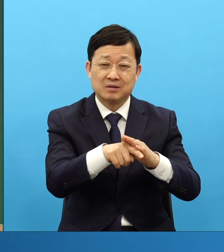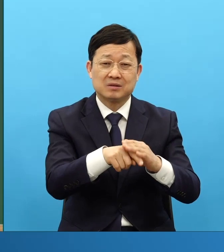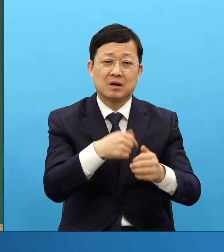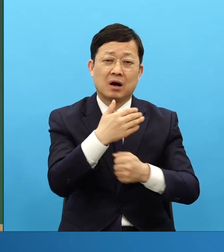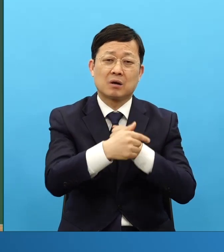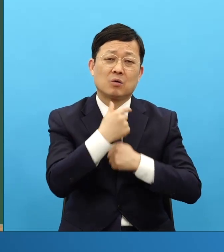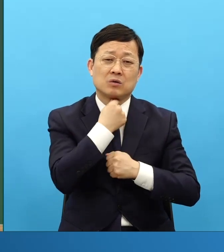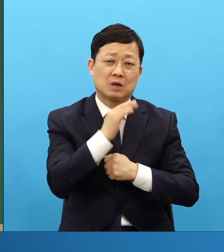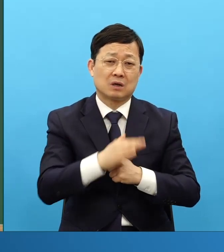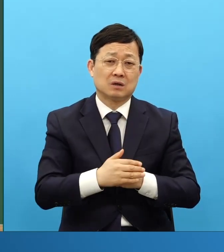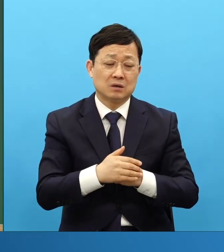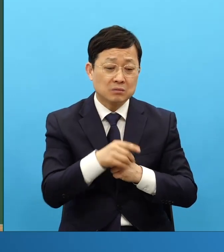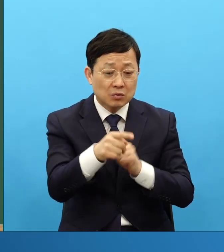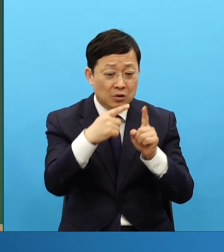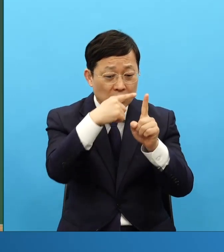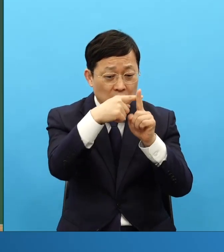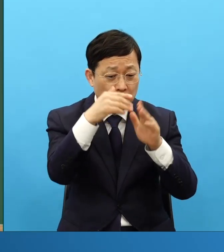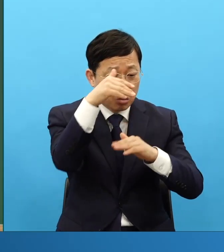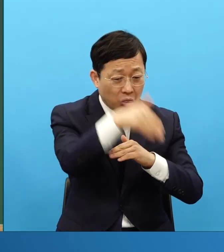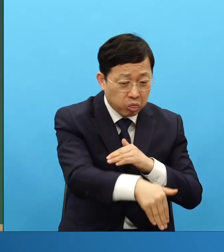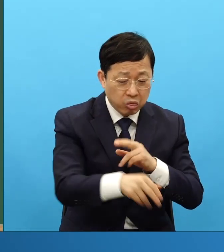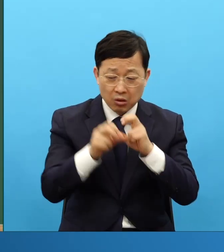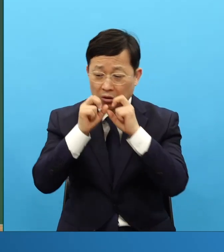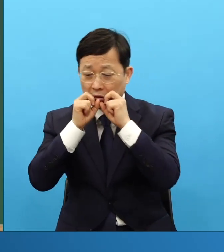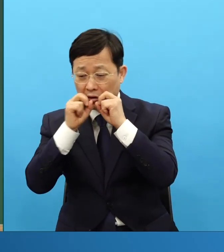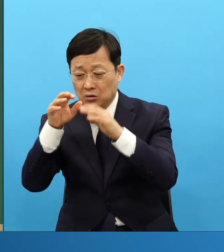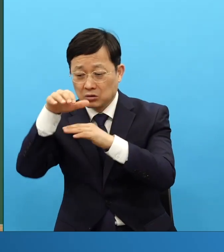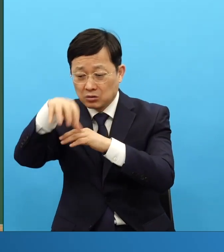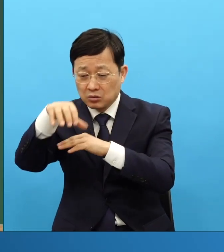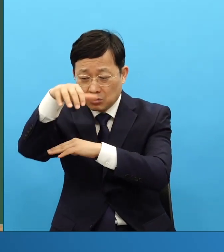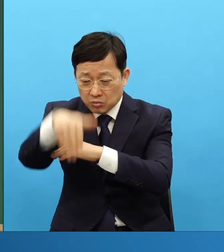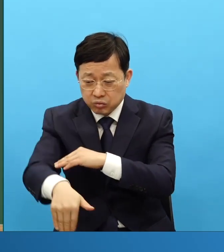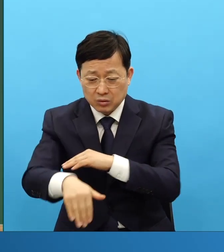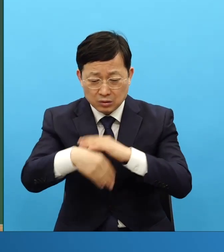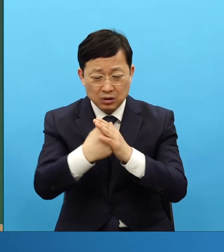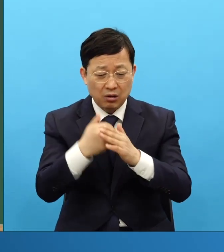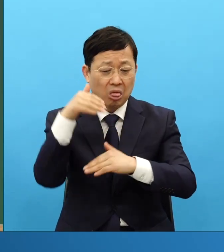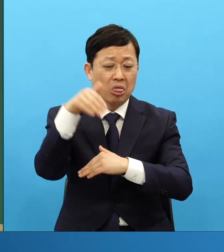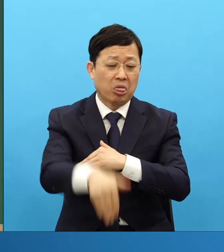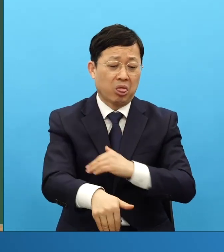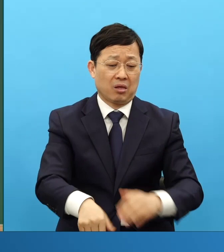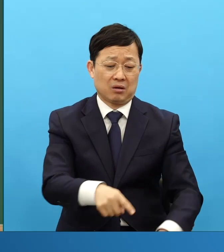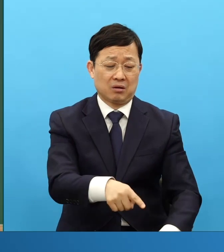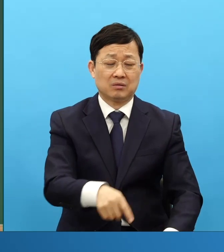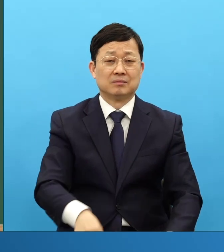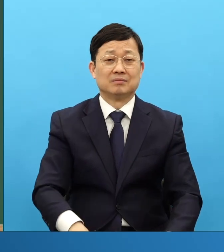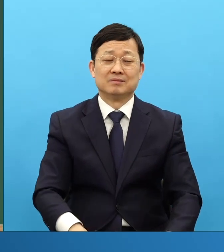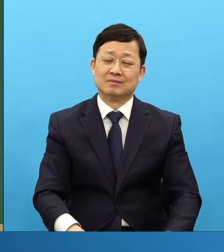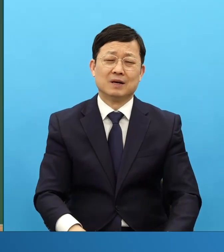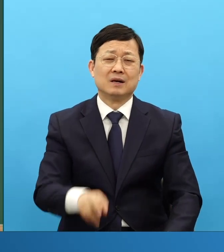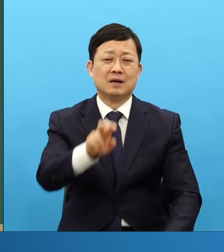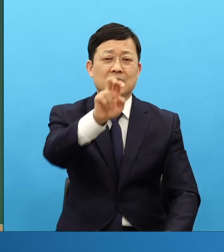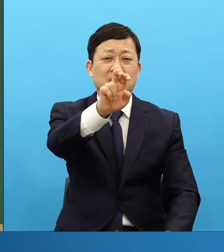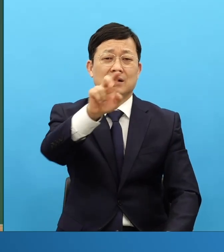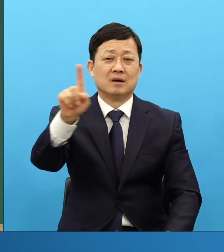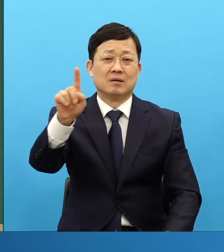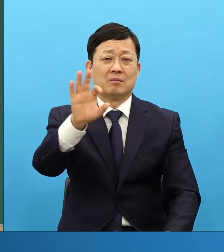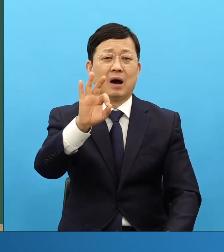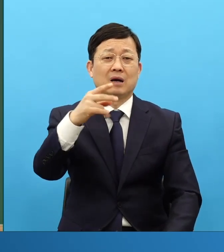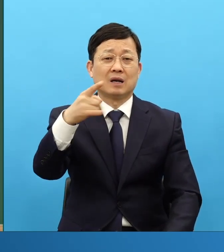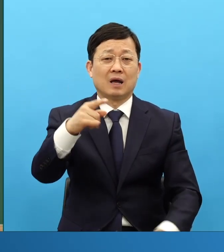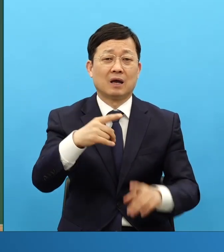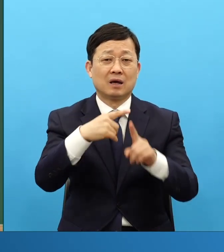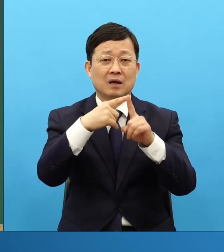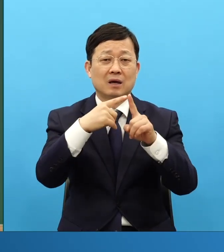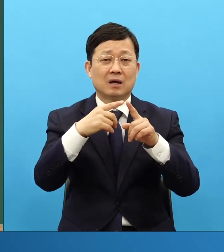교회도 안 되고 선교지도 안 돼요. And that means that things will not work in either the church or the missions field. 망대를 세워야 됩니다. You have to raise the partisan. 꼭 기억해야 You